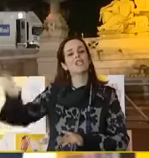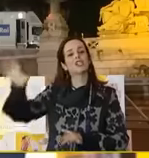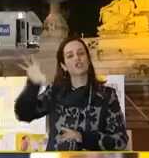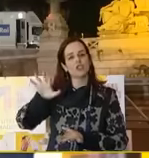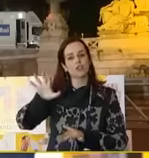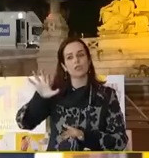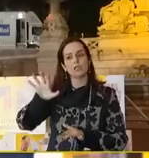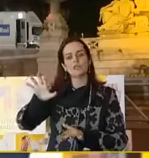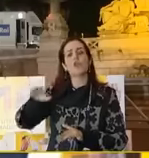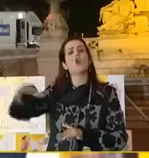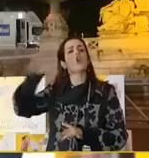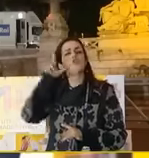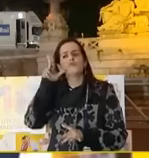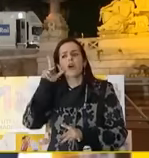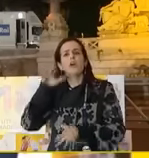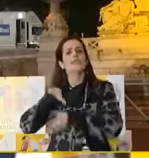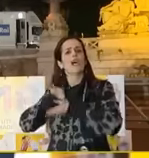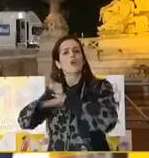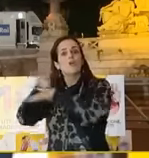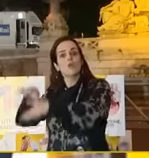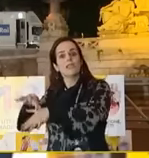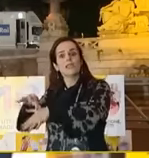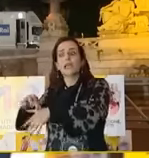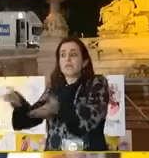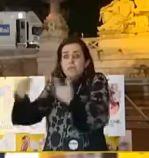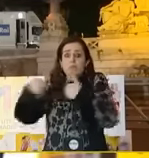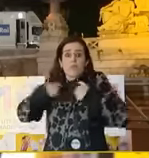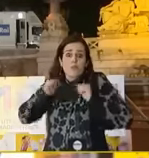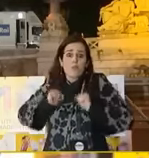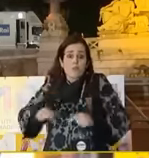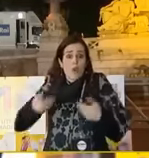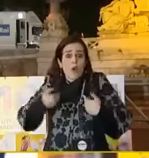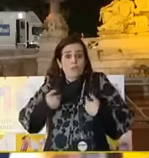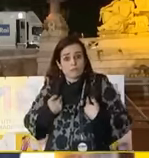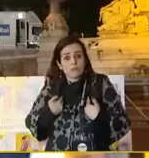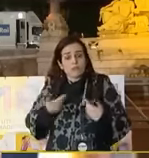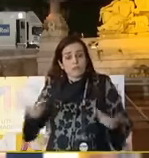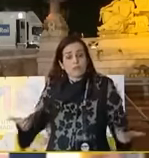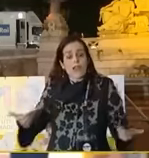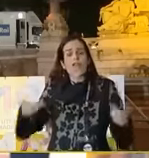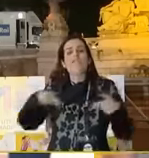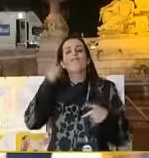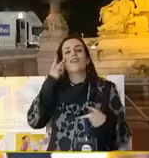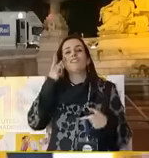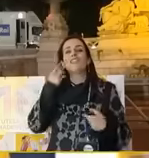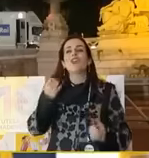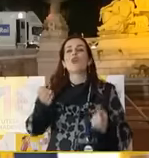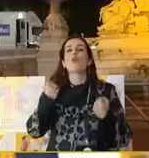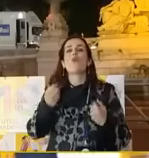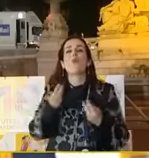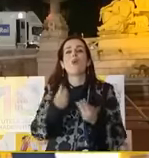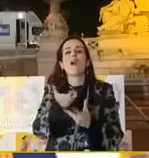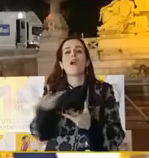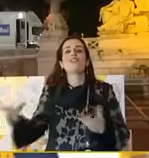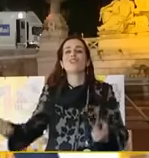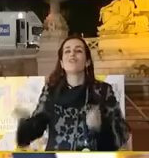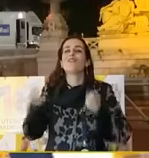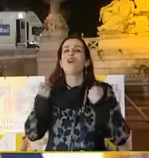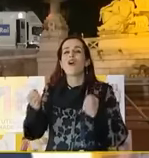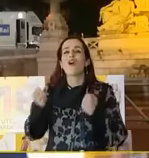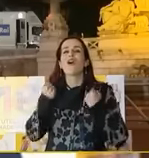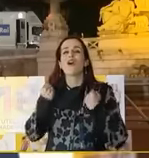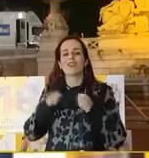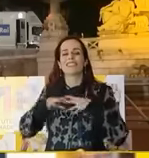un'altra donna, che potrei essere io, farà vedere quanto saremo forti insieme e quanto